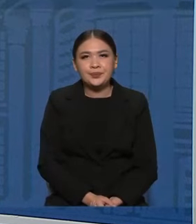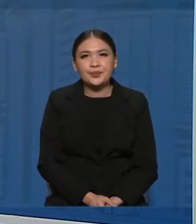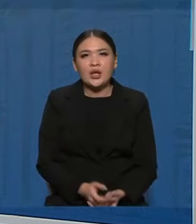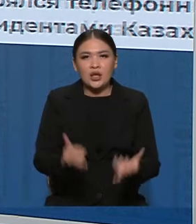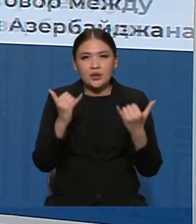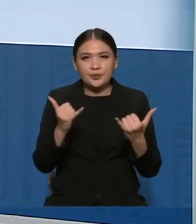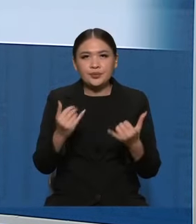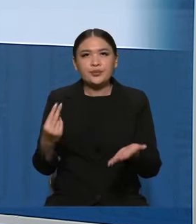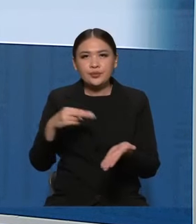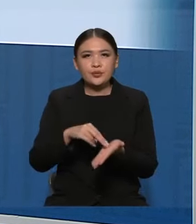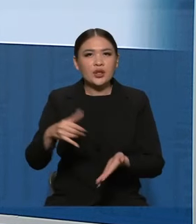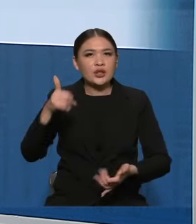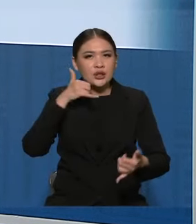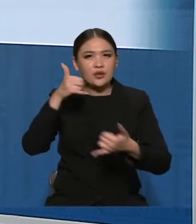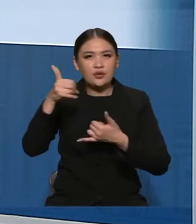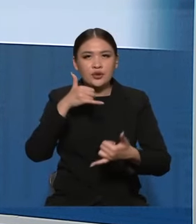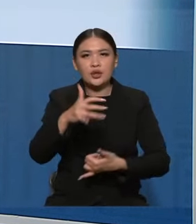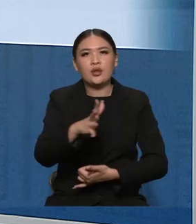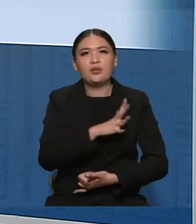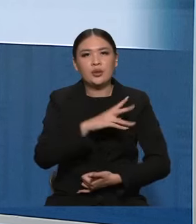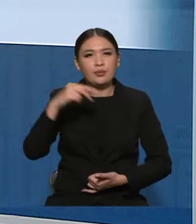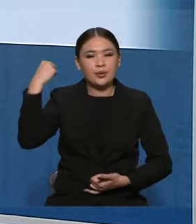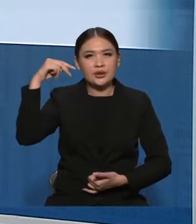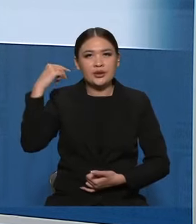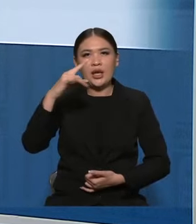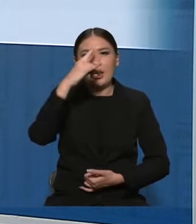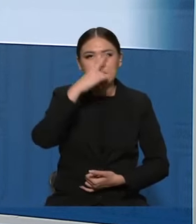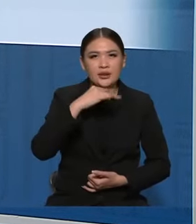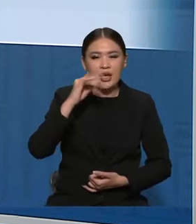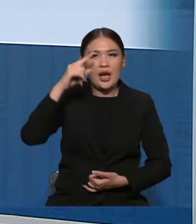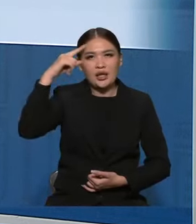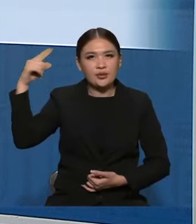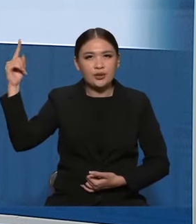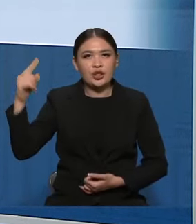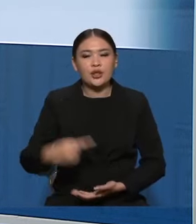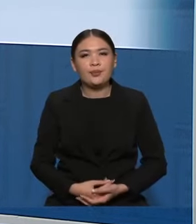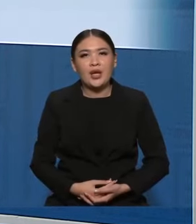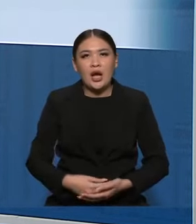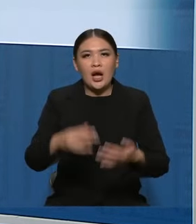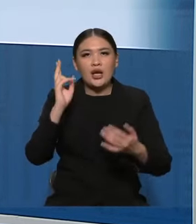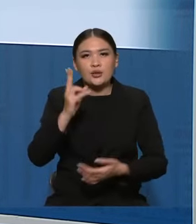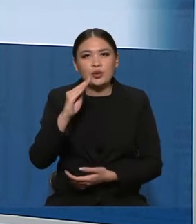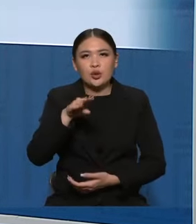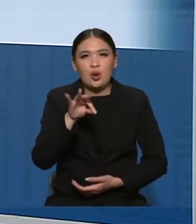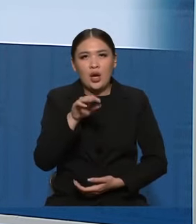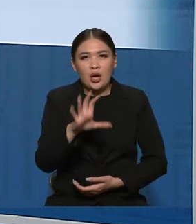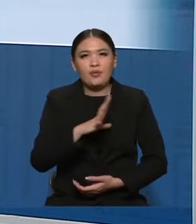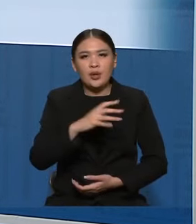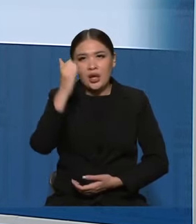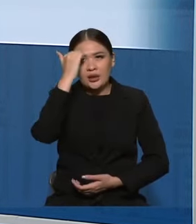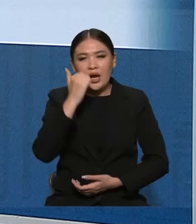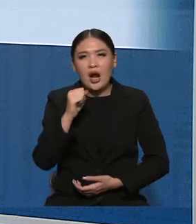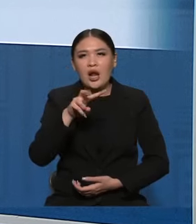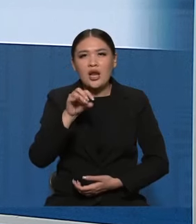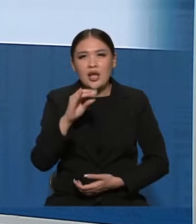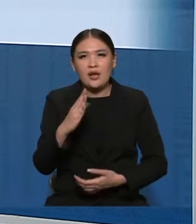И сегодня же состоялся телефонный разговор между президентами Казахстана и Азербайджана. Касым-Жомарт Токаев поблагодарил Ильхама